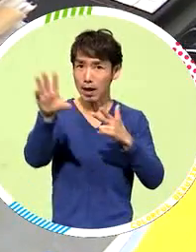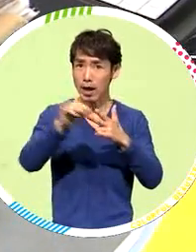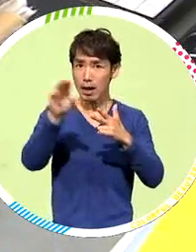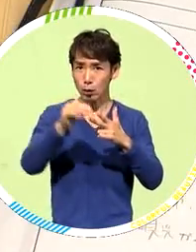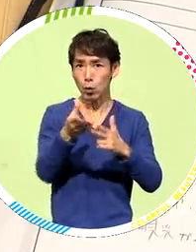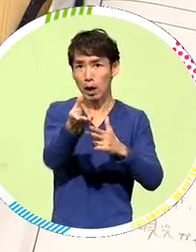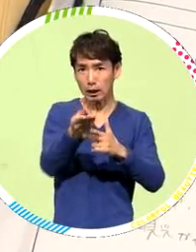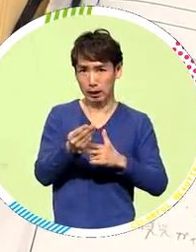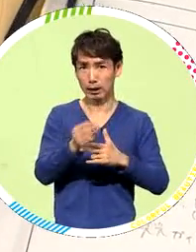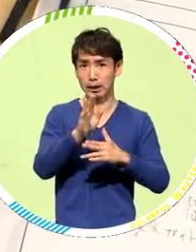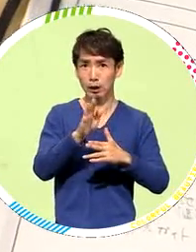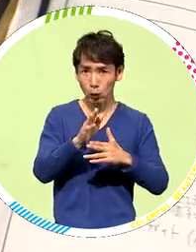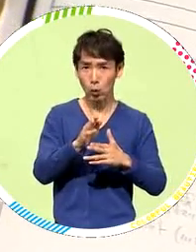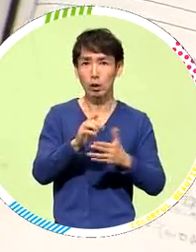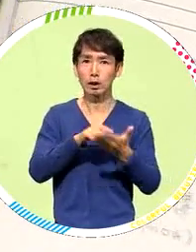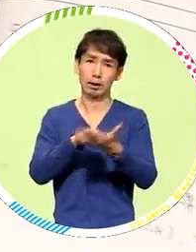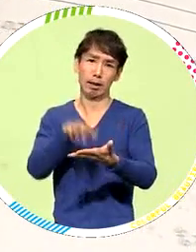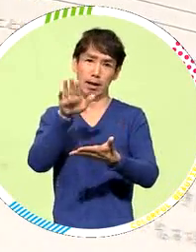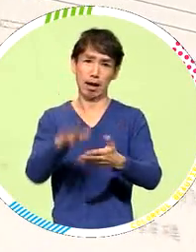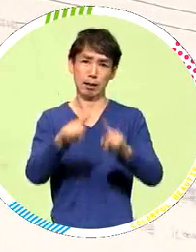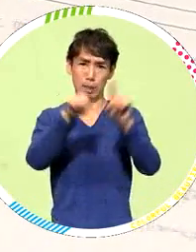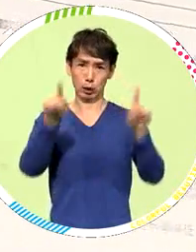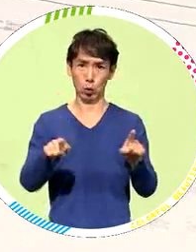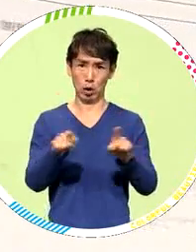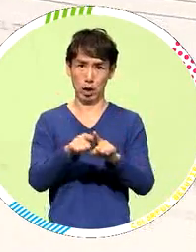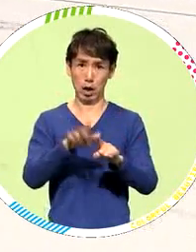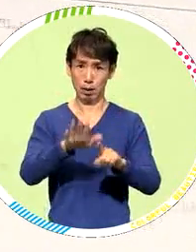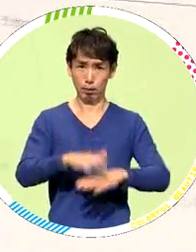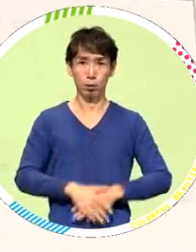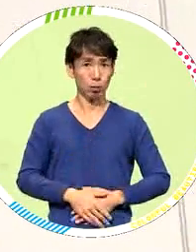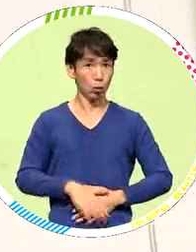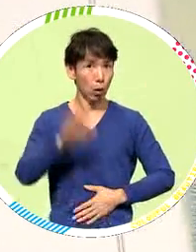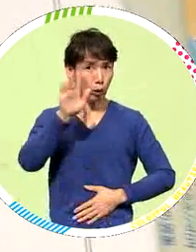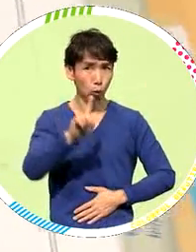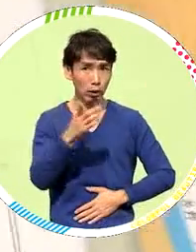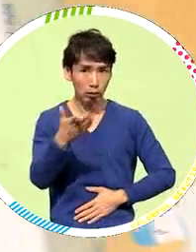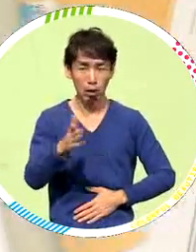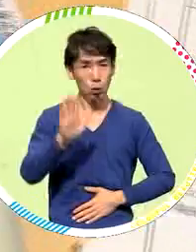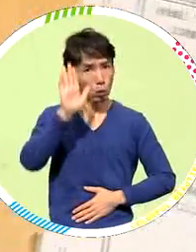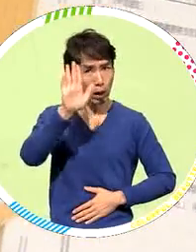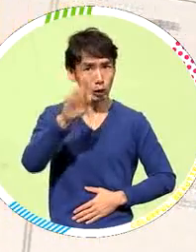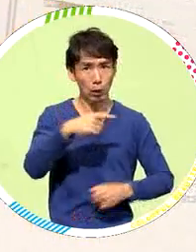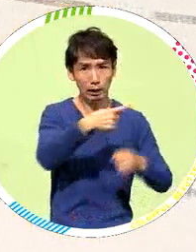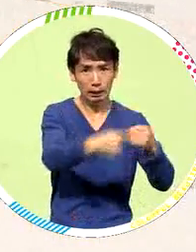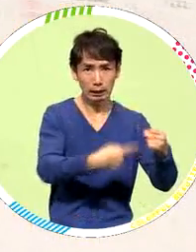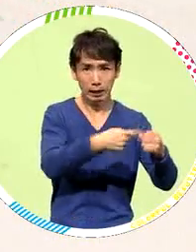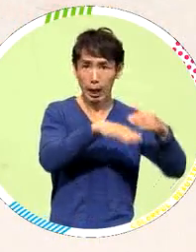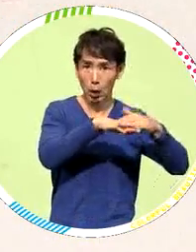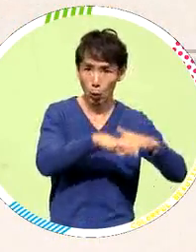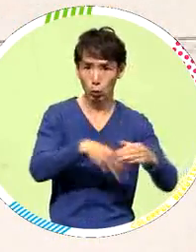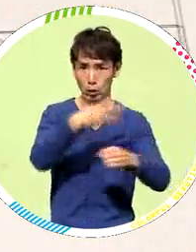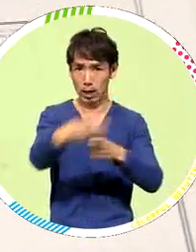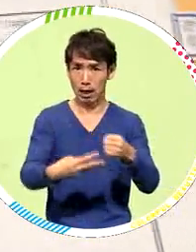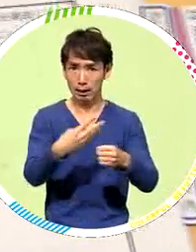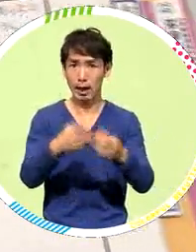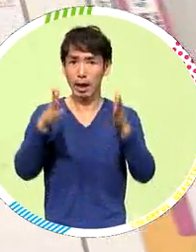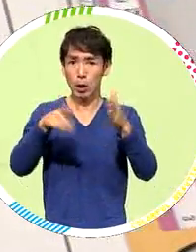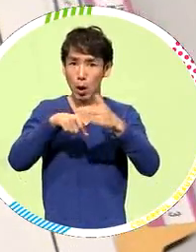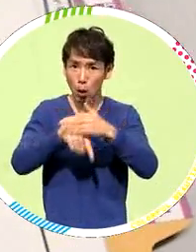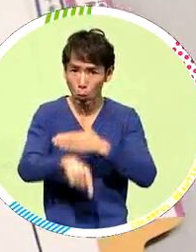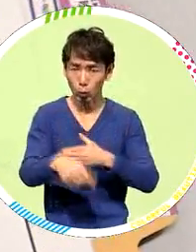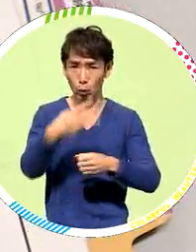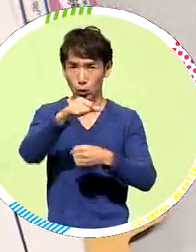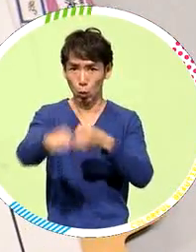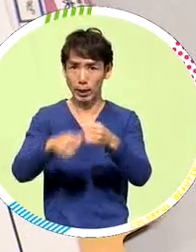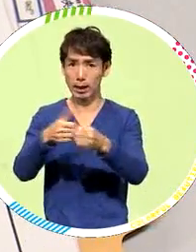それいいですこういう書類ってこの後どうなるんですかはいえーとこの後は1年ほど3年保存5年保存など文書に